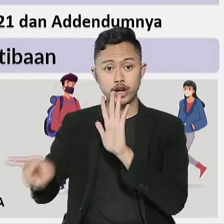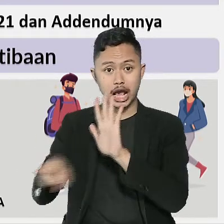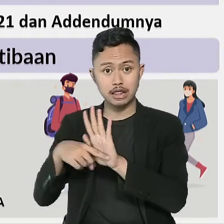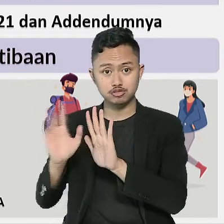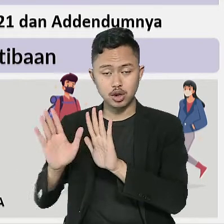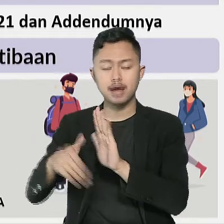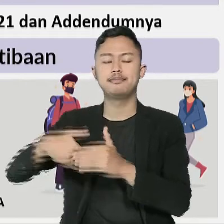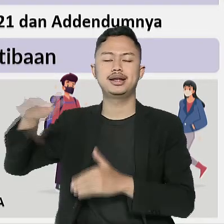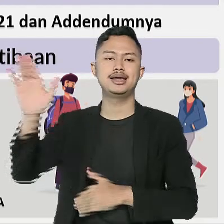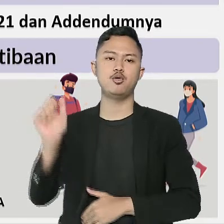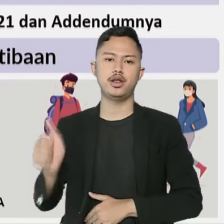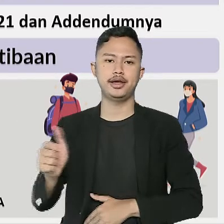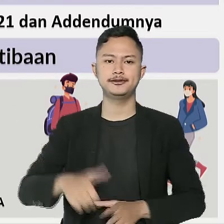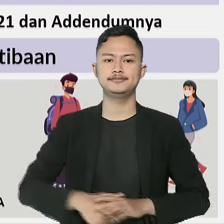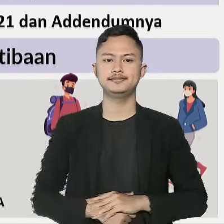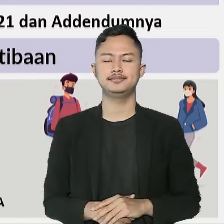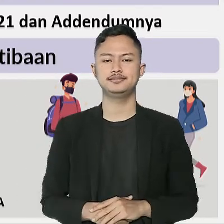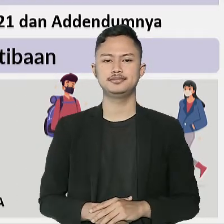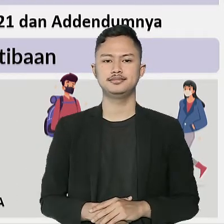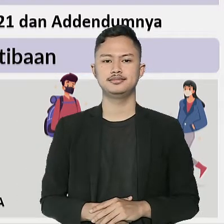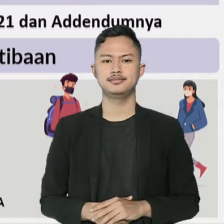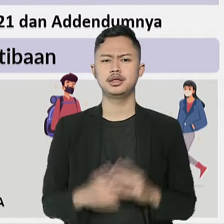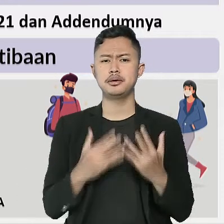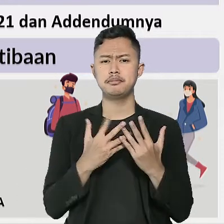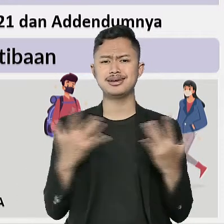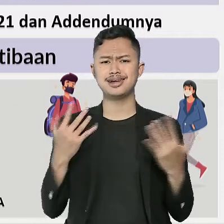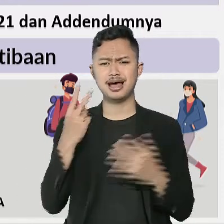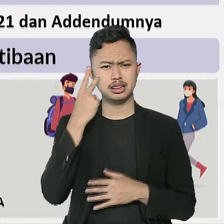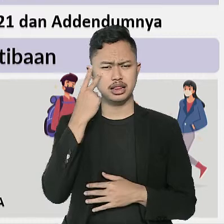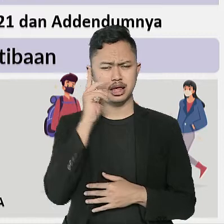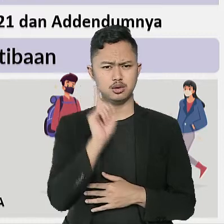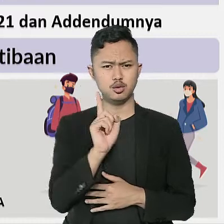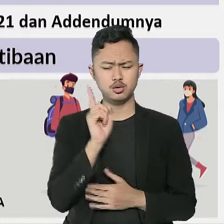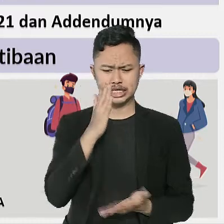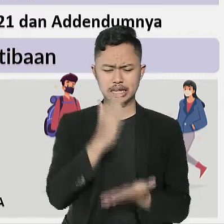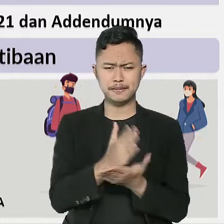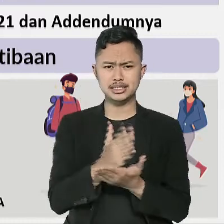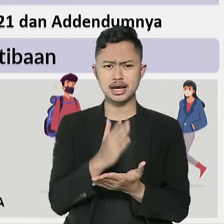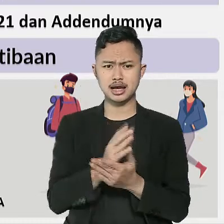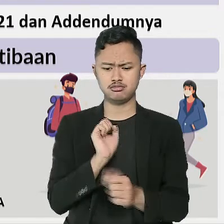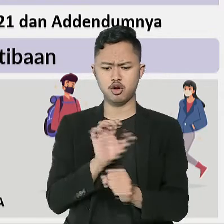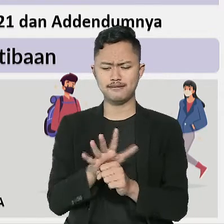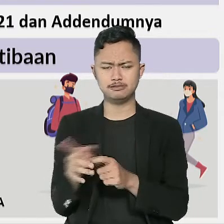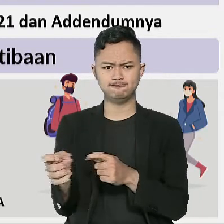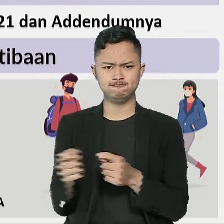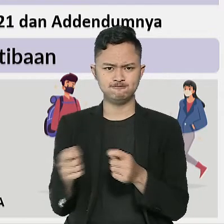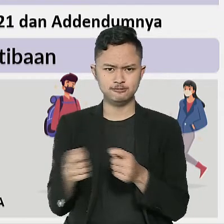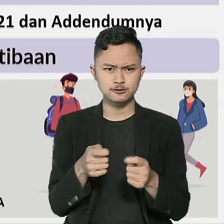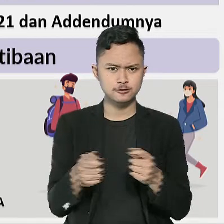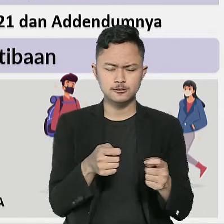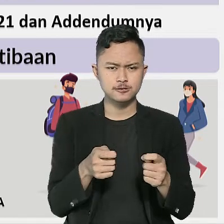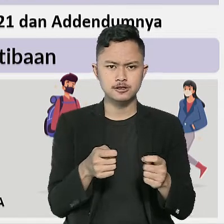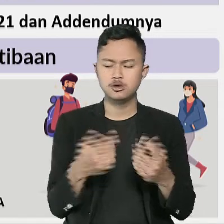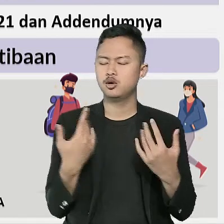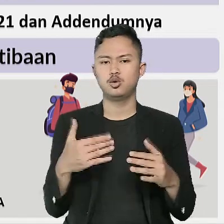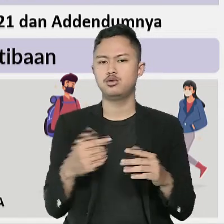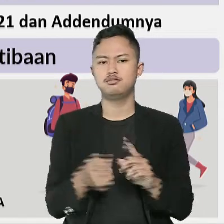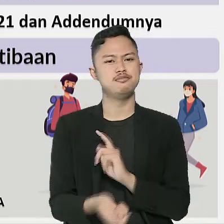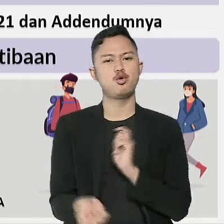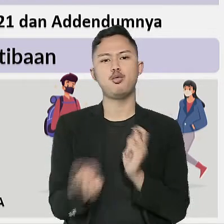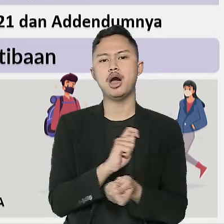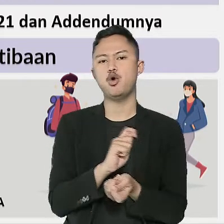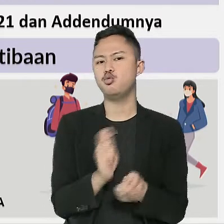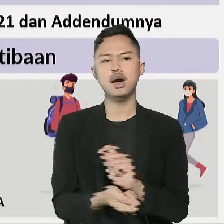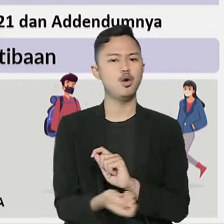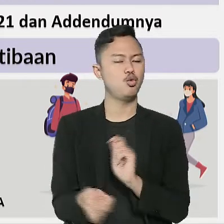negatif. Perlu menjadi perhatian masyarakat bahwa kebijakan pengendalian COVID-19 amat dinamis,